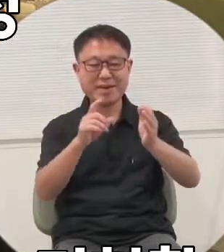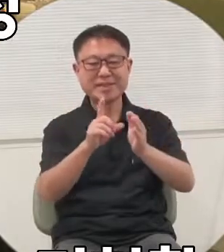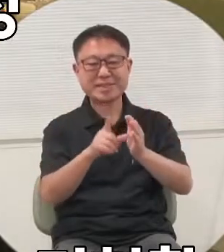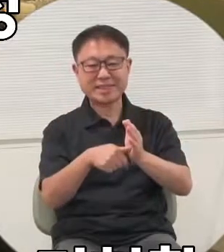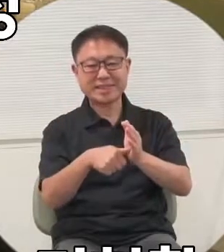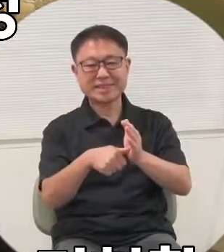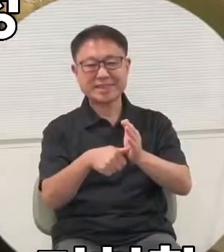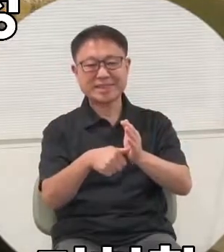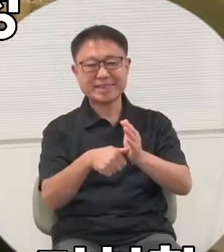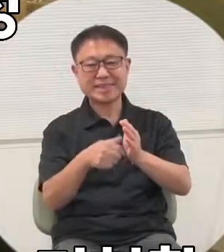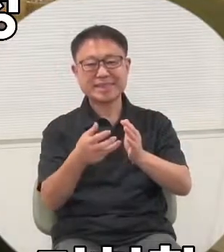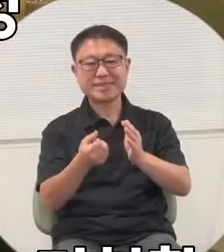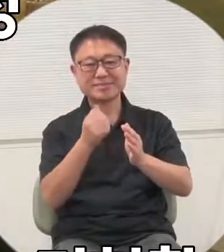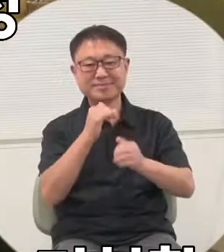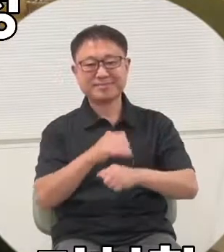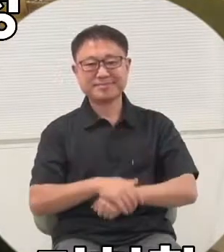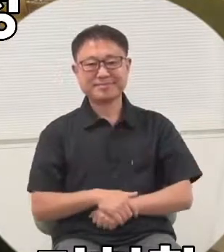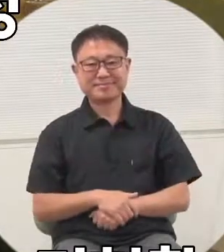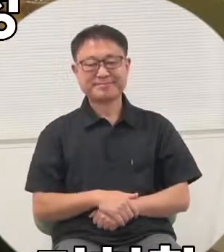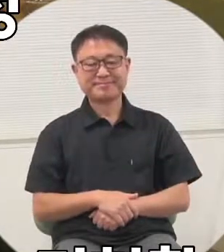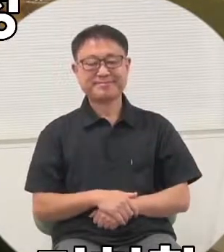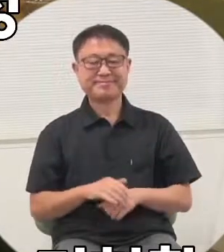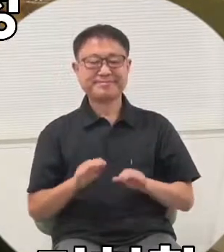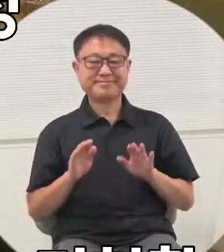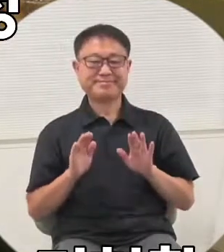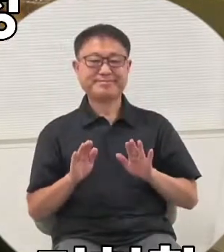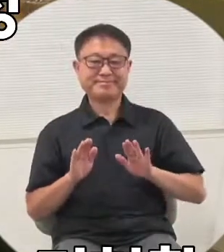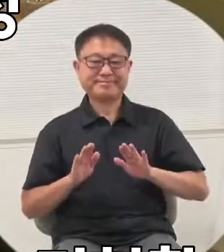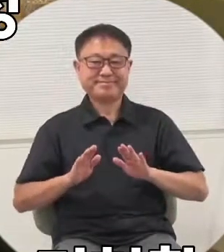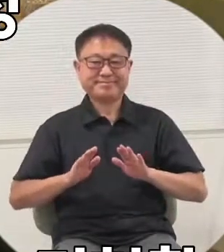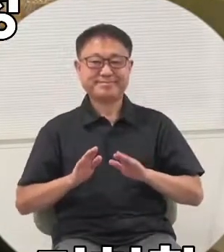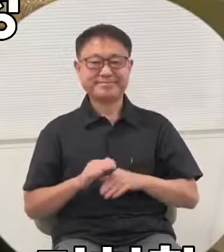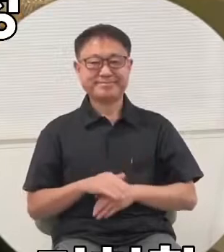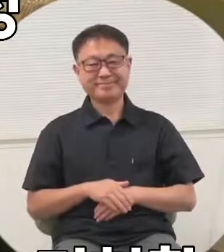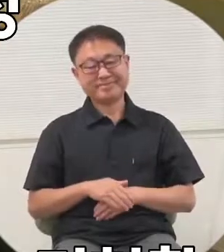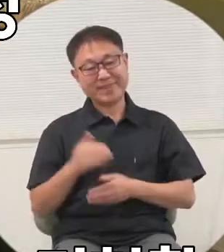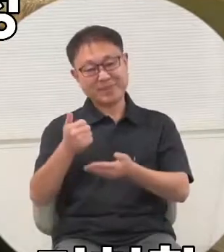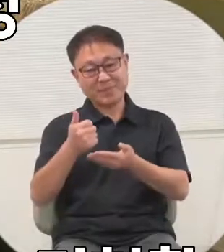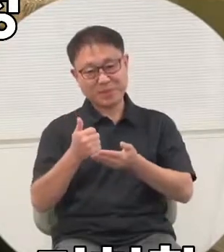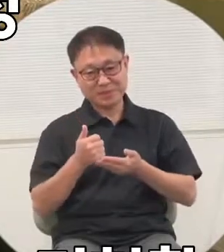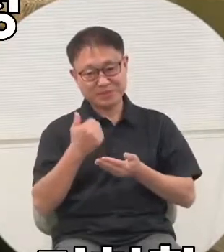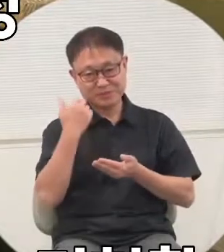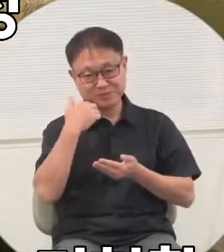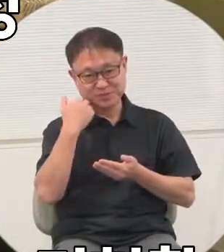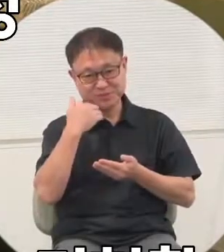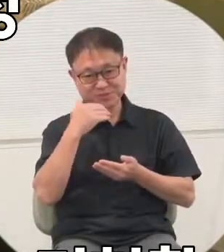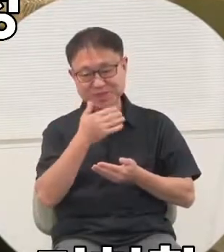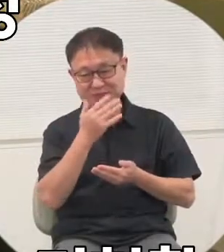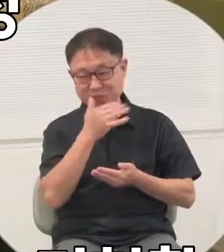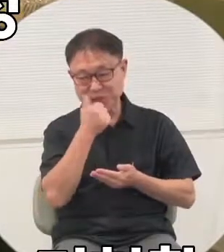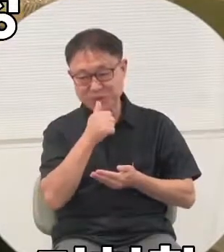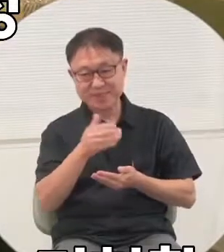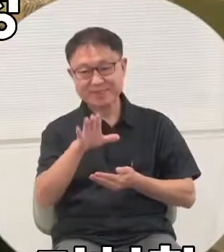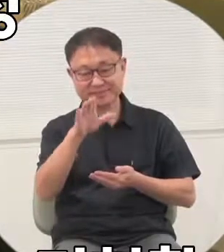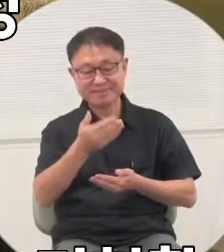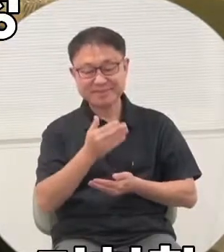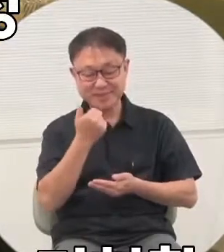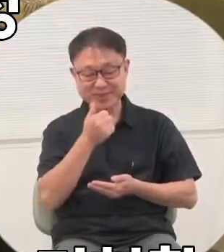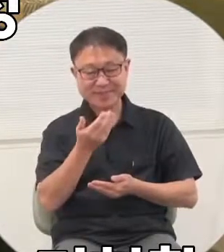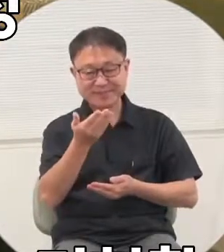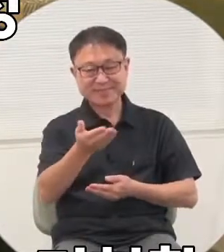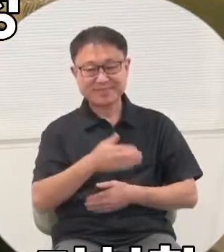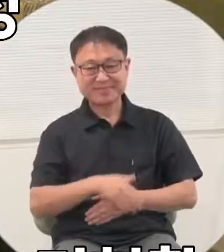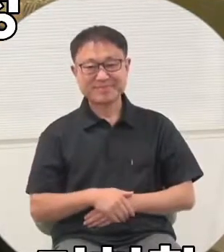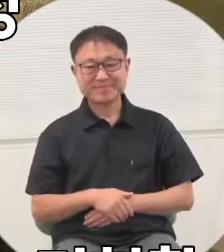시간을 가지고 있습니다. 그래서 오늘 이제 모신 분들 먼저 소개를 해볼까